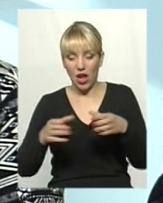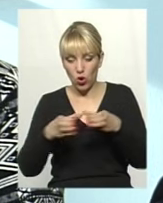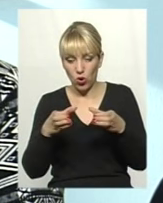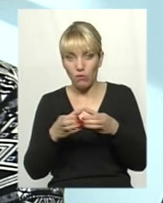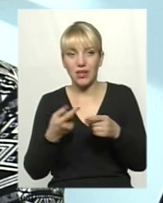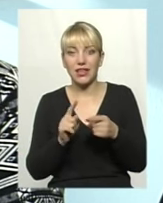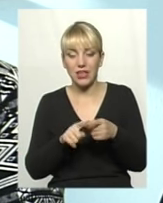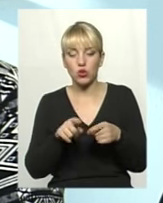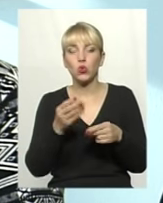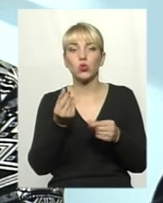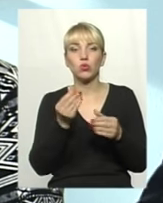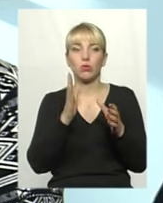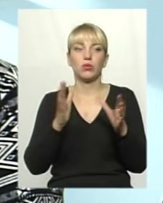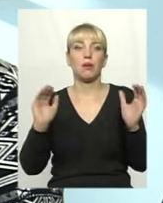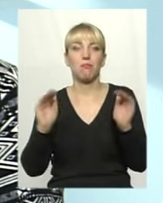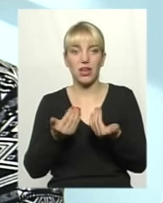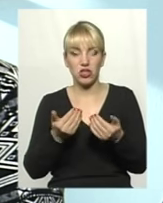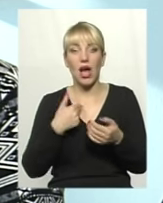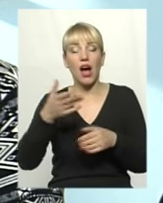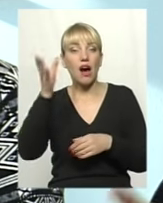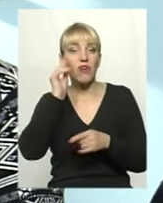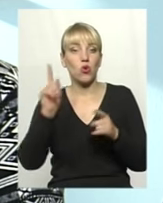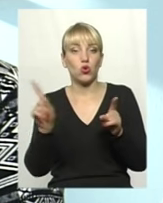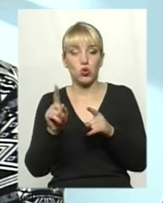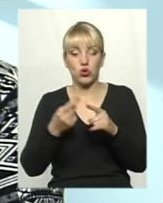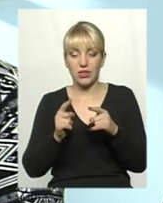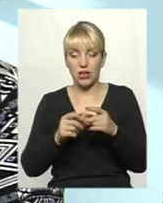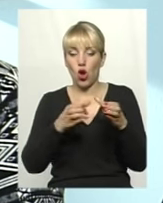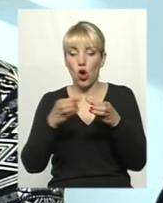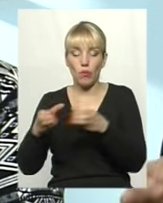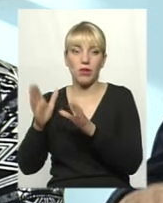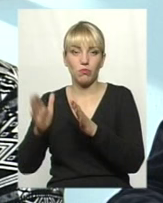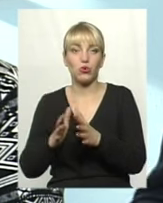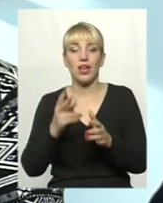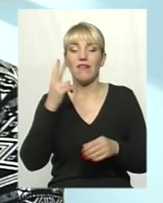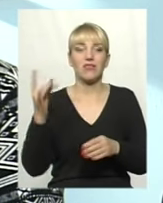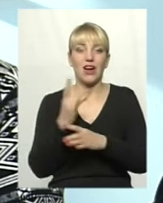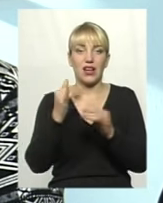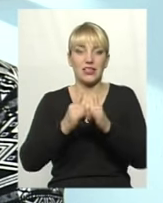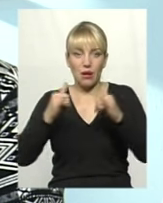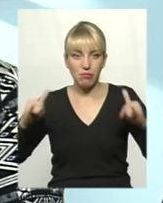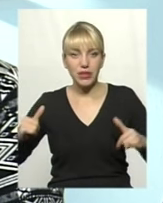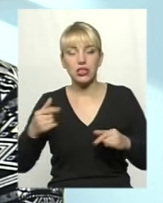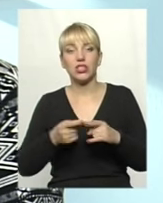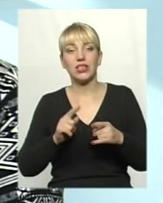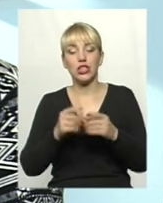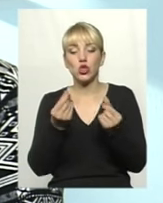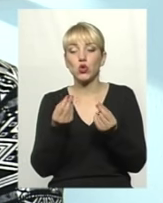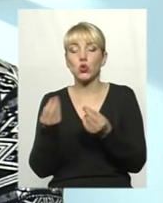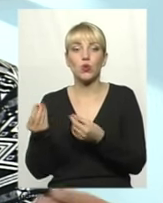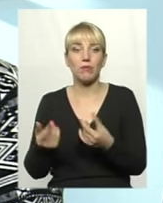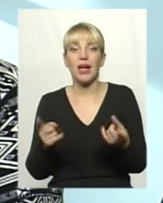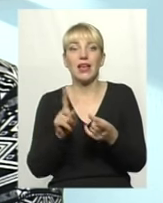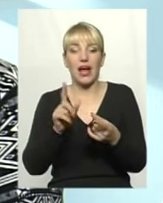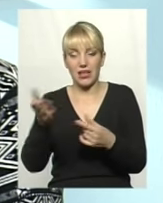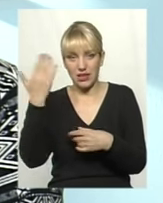на цю суму менше. А враховуючи те, що громад буде майже вдвічі більше, суми, можна сказати, що порівняно з тими, що ми називали,